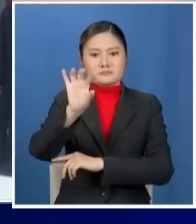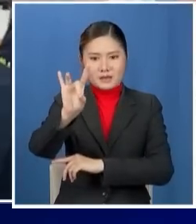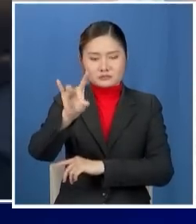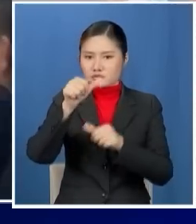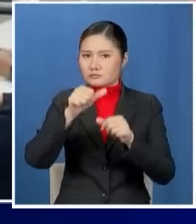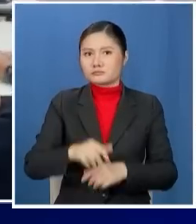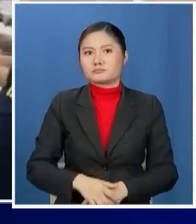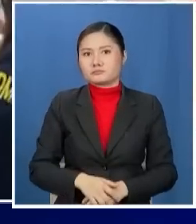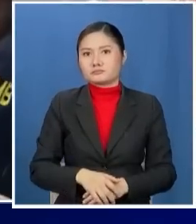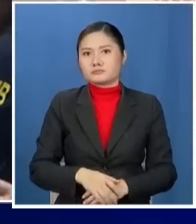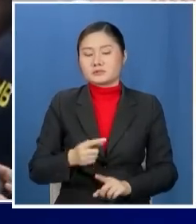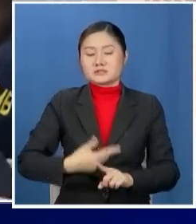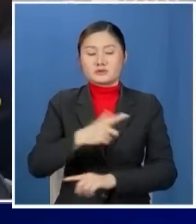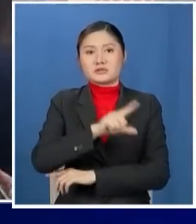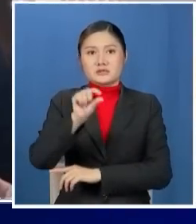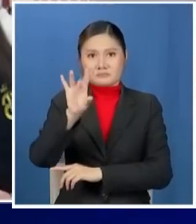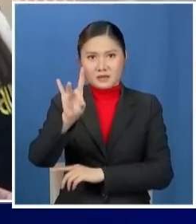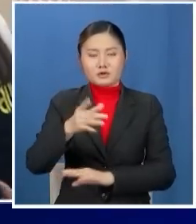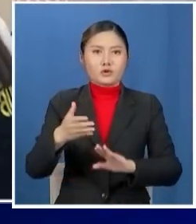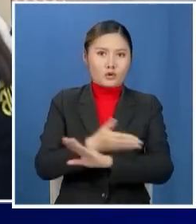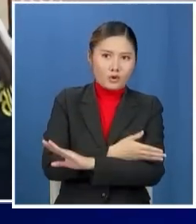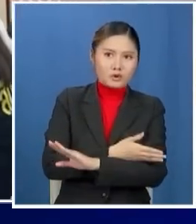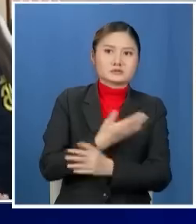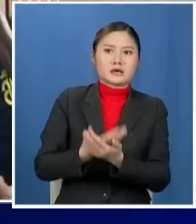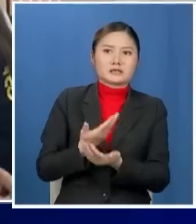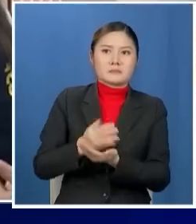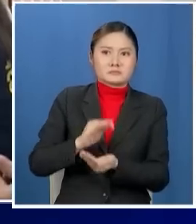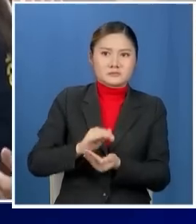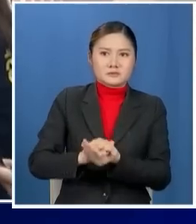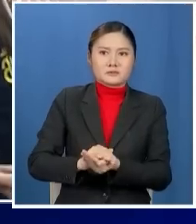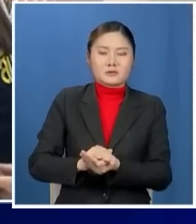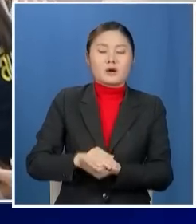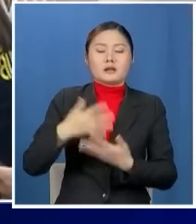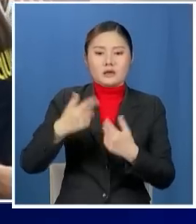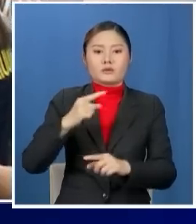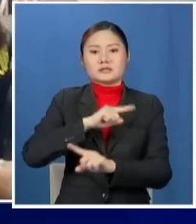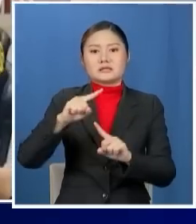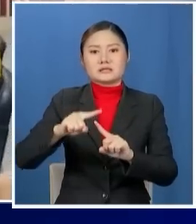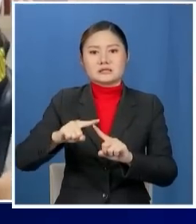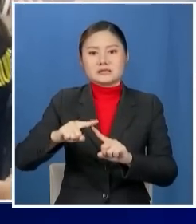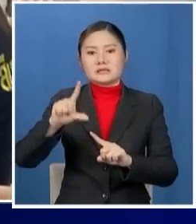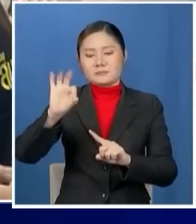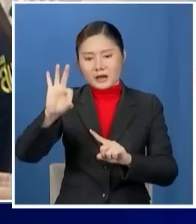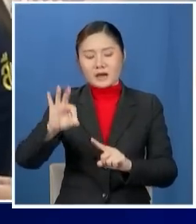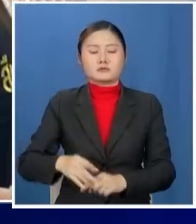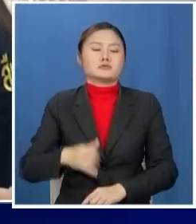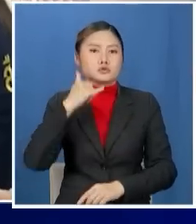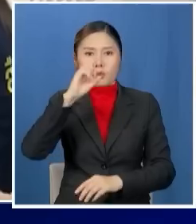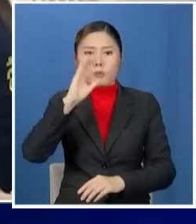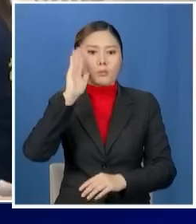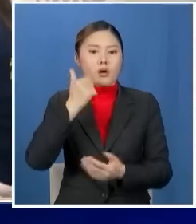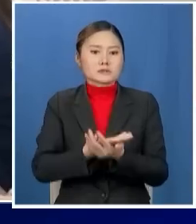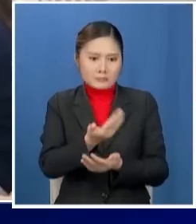ม28มีนาคมก่อนที่จะถูกเรียกค่าถ่าย29มีนาคมนะฮะโดยมีภาพของกล้องวงจรปิดนะครับ